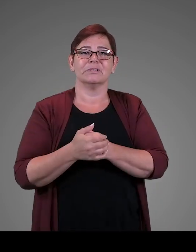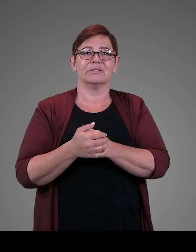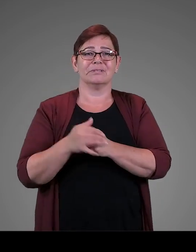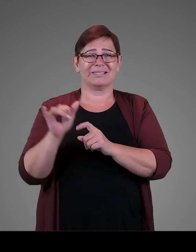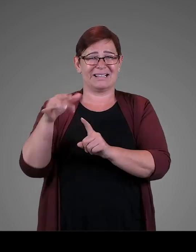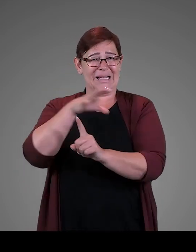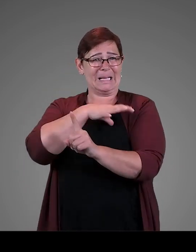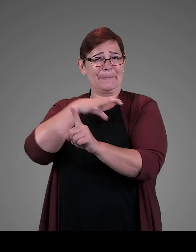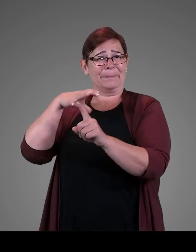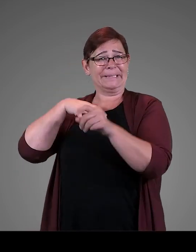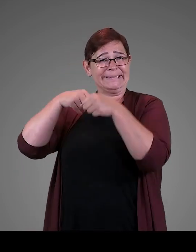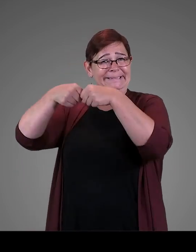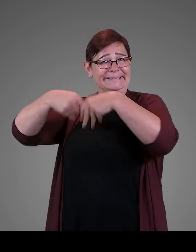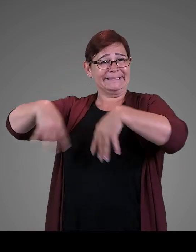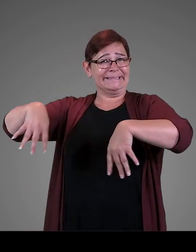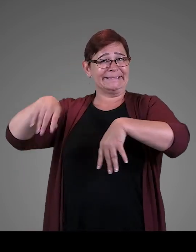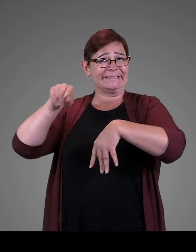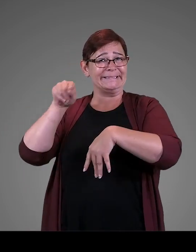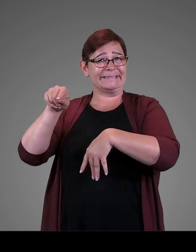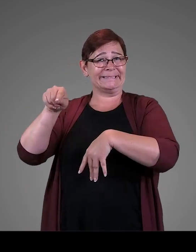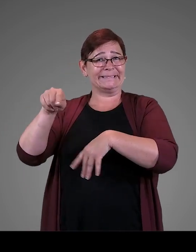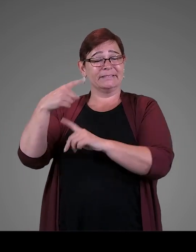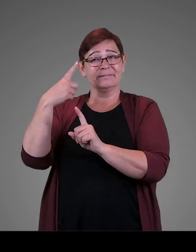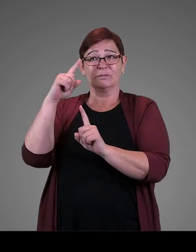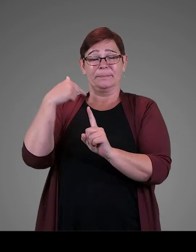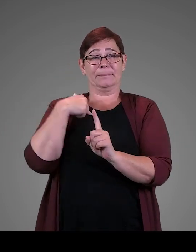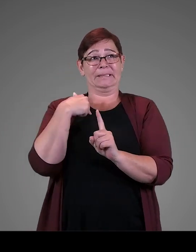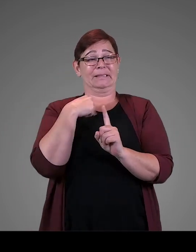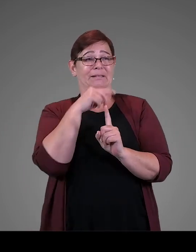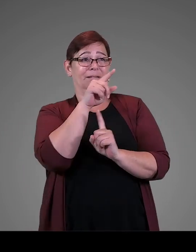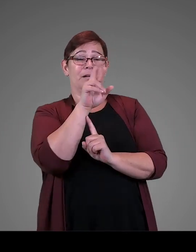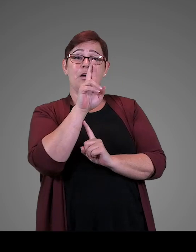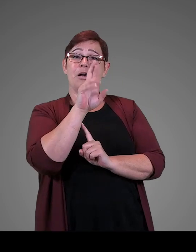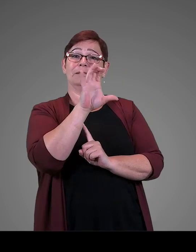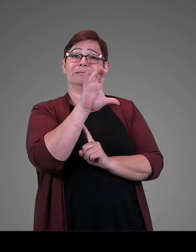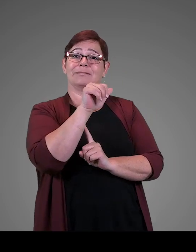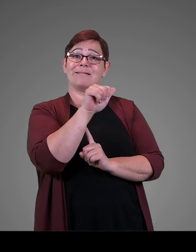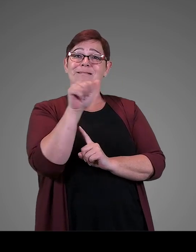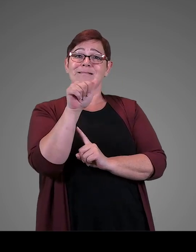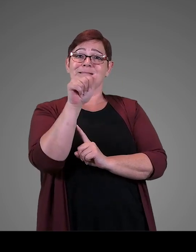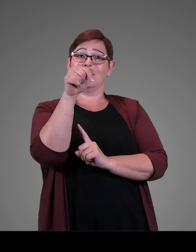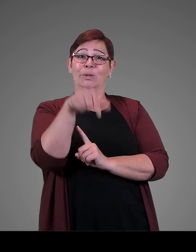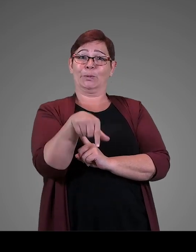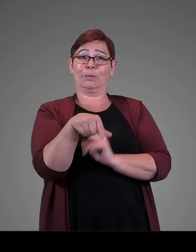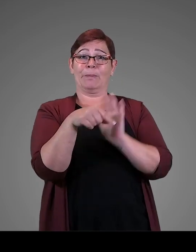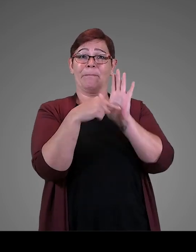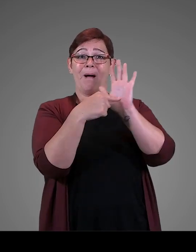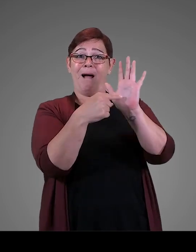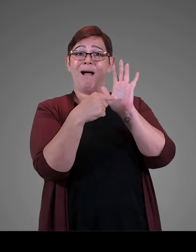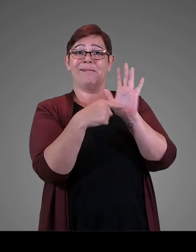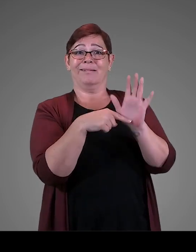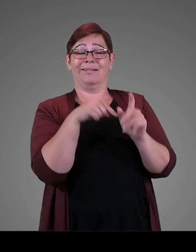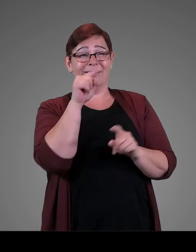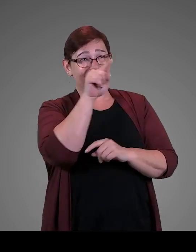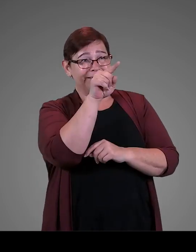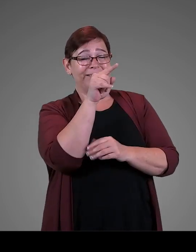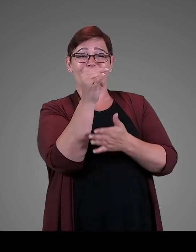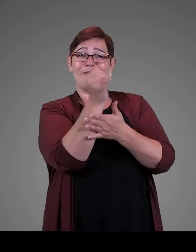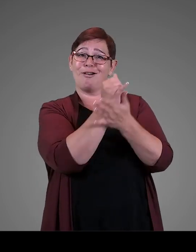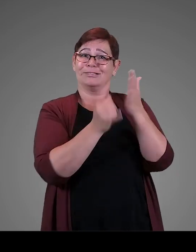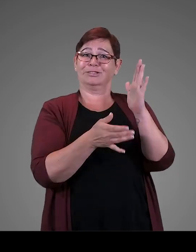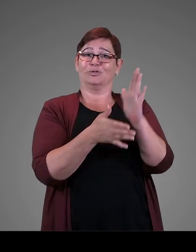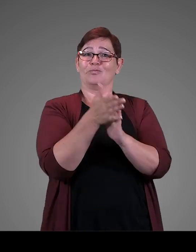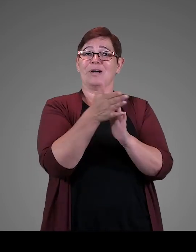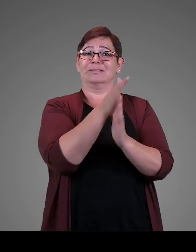les comités. Et puis, c'est vraiment, pour moi, le modèle du RCAQ, c'est le modèle du